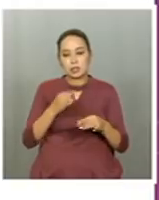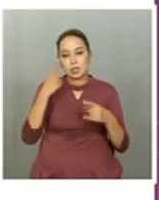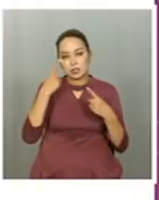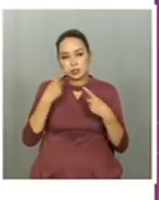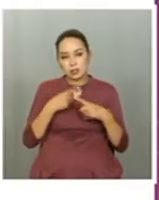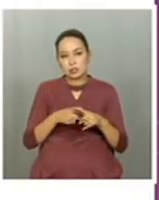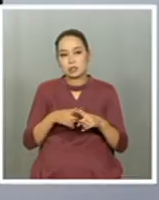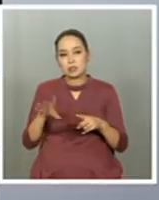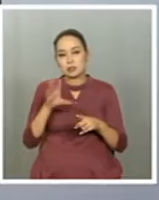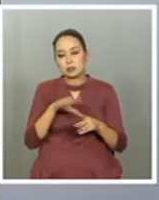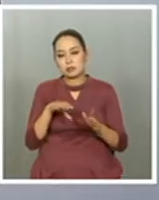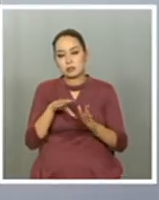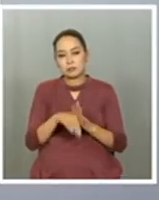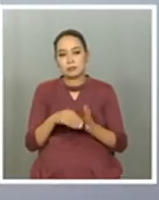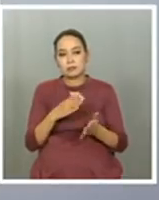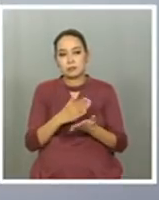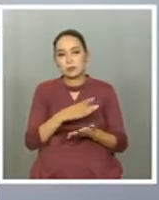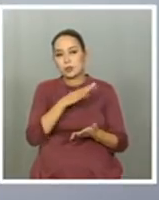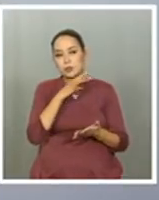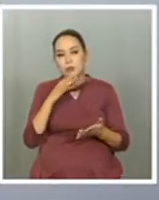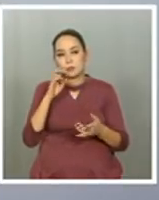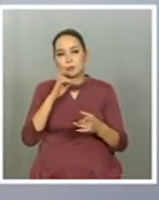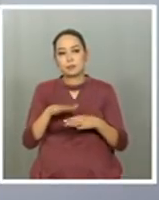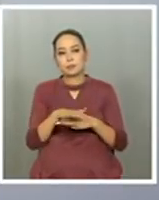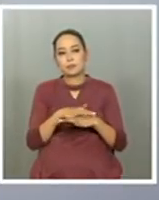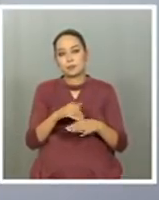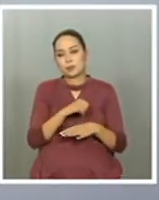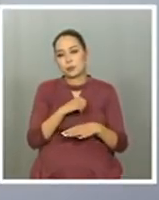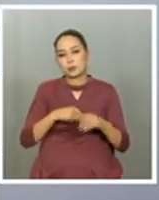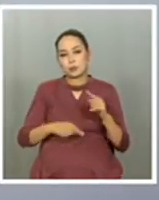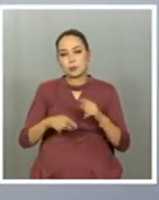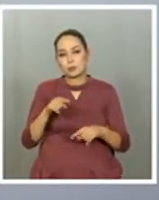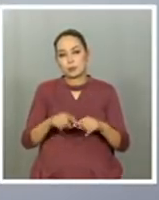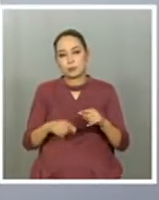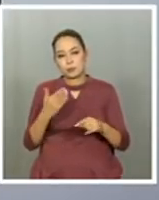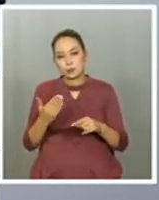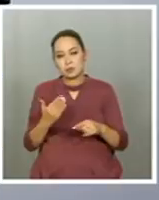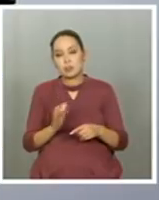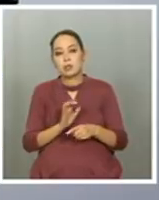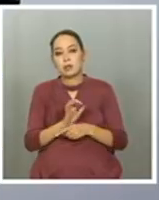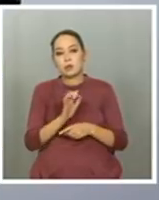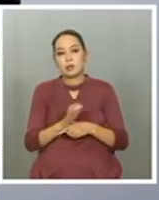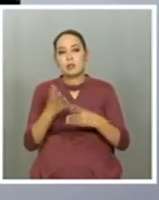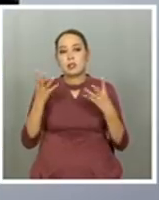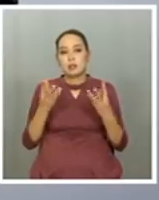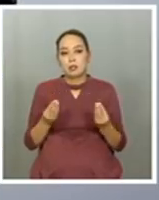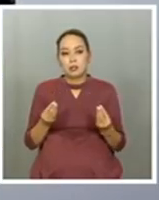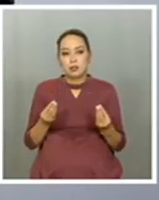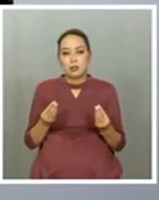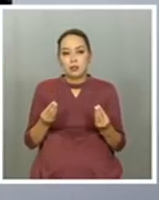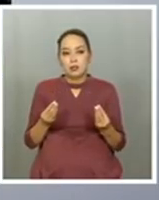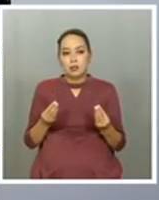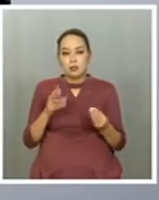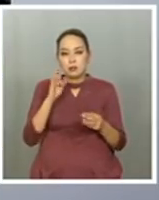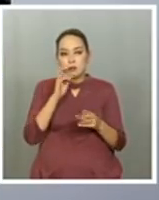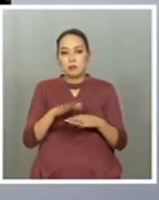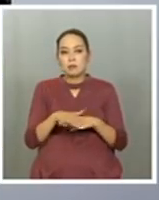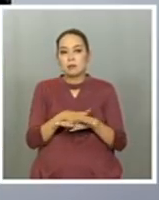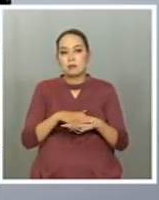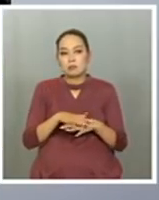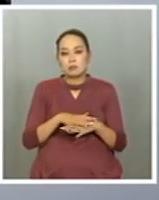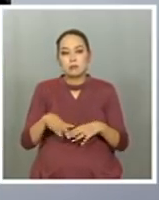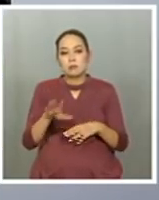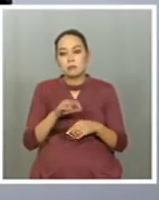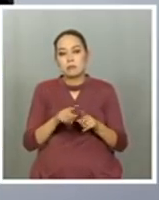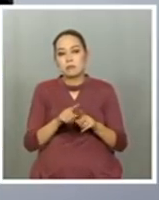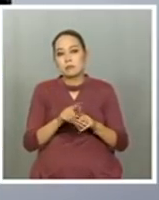сапаға әсер етеді. Көптеген мемлекеттер өздерінің отандық өнімдерін өндірген кезде мемлекеттің ішкі нарығын қамтамасыз